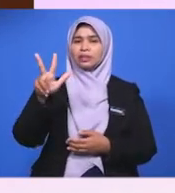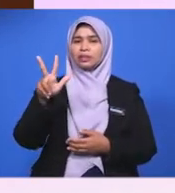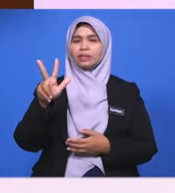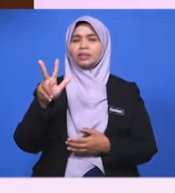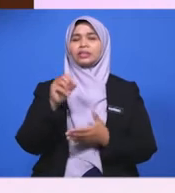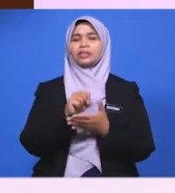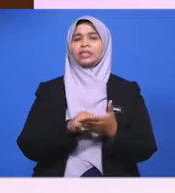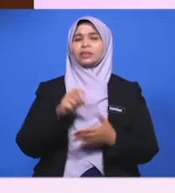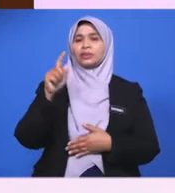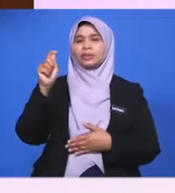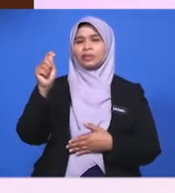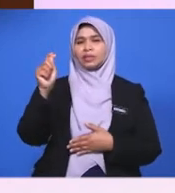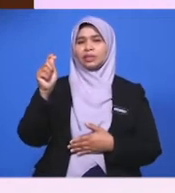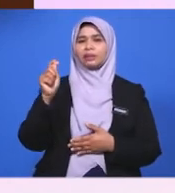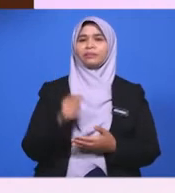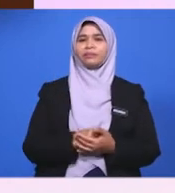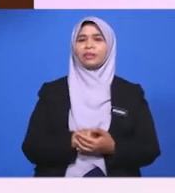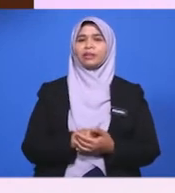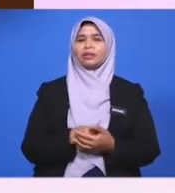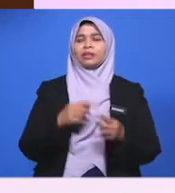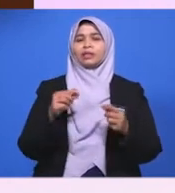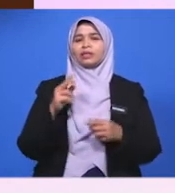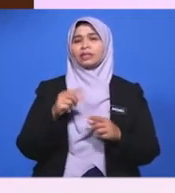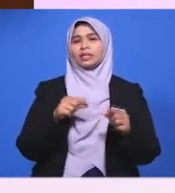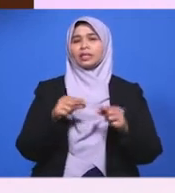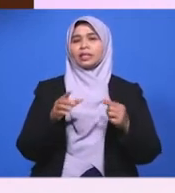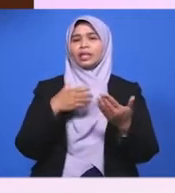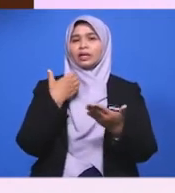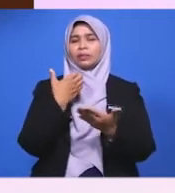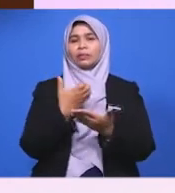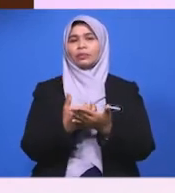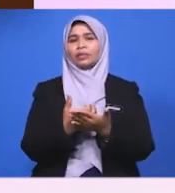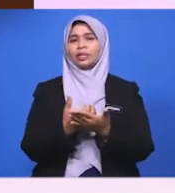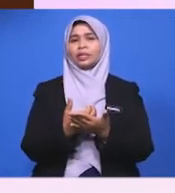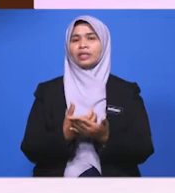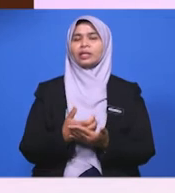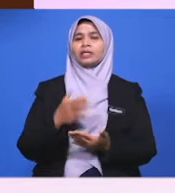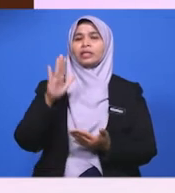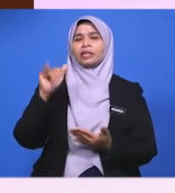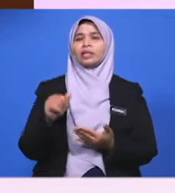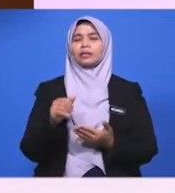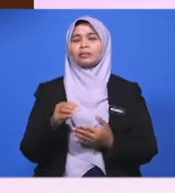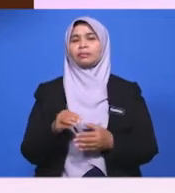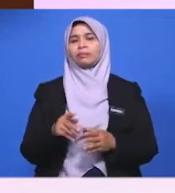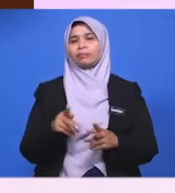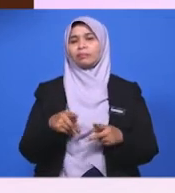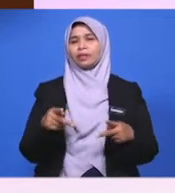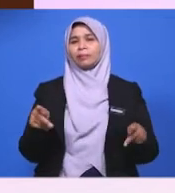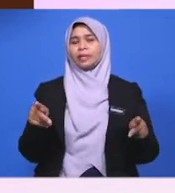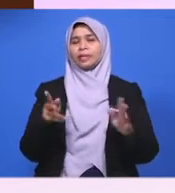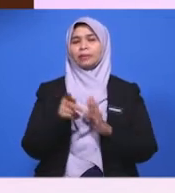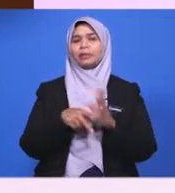sektor tertia. Sektor ini merupakan kegiatan ekonomi yang